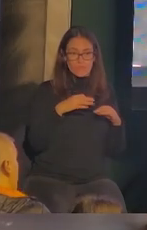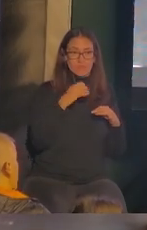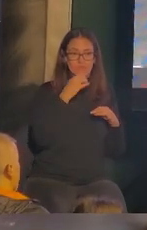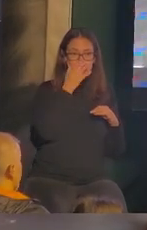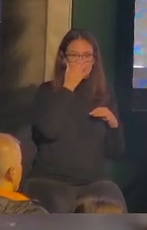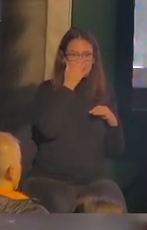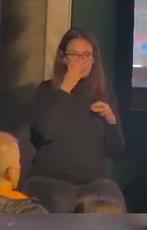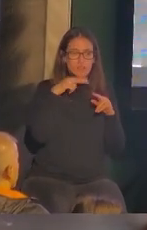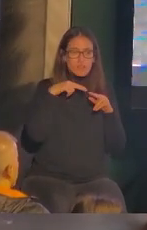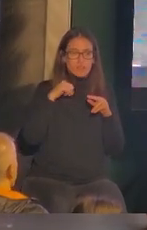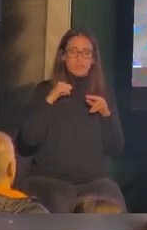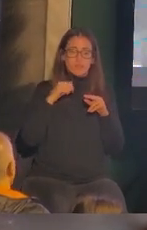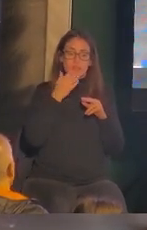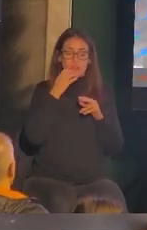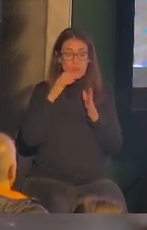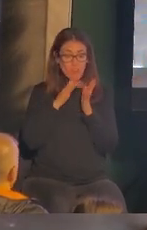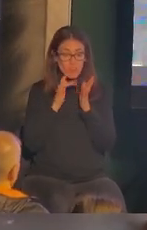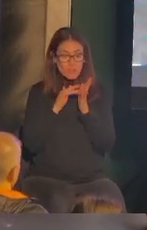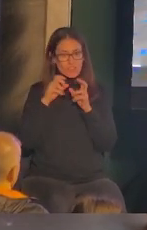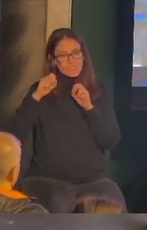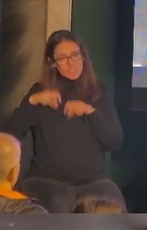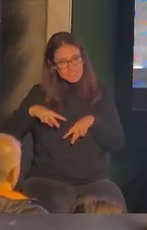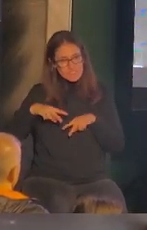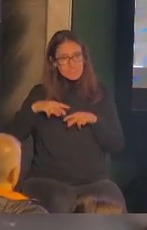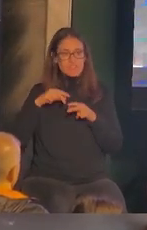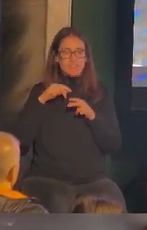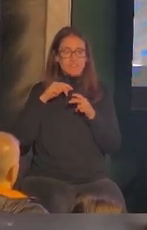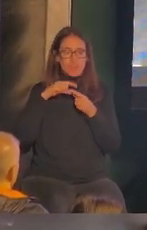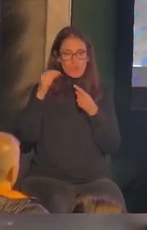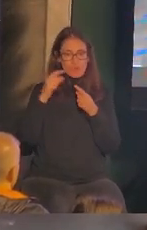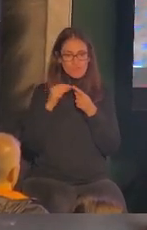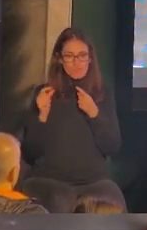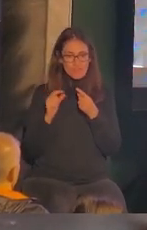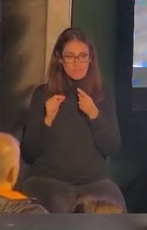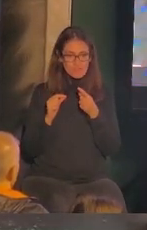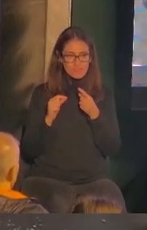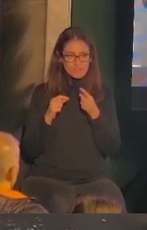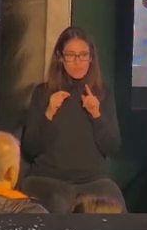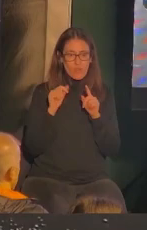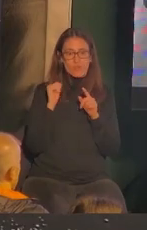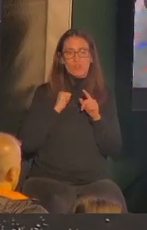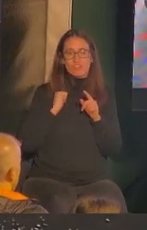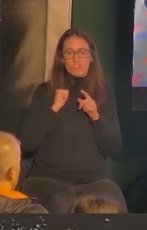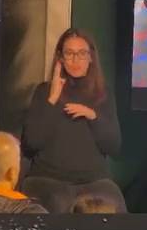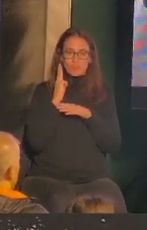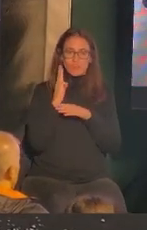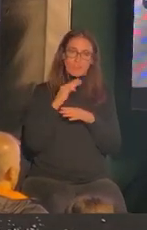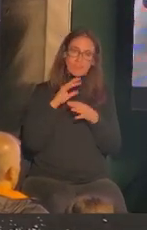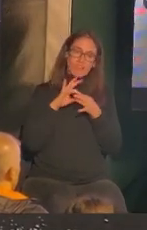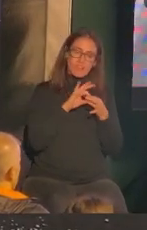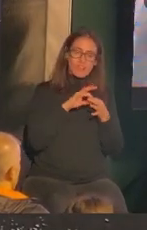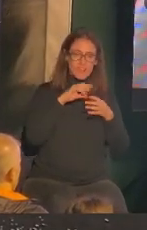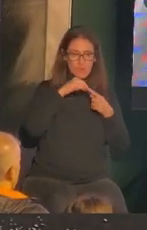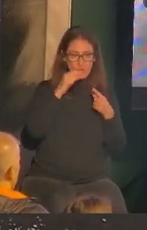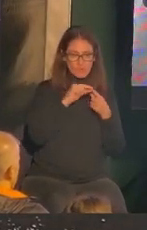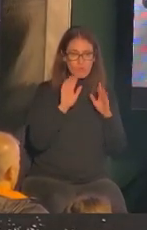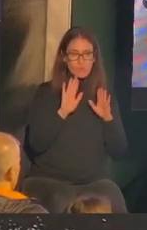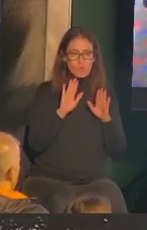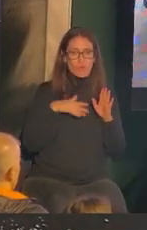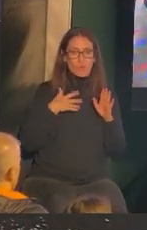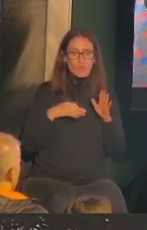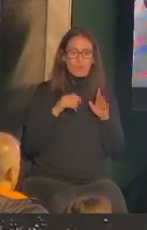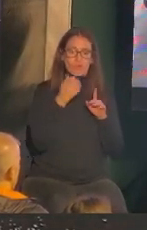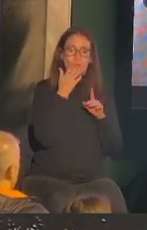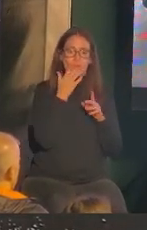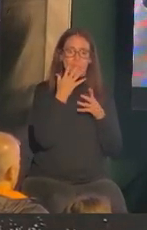xarxa glutínica que ens aporta les proteïnes del gluten, però sí que en quant a capacitat d'absorció